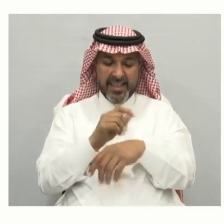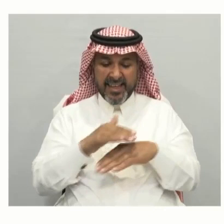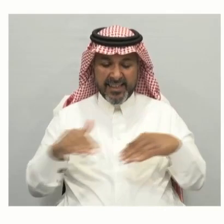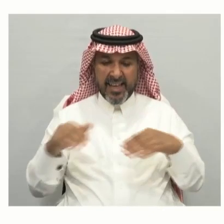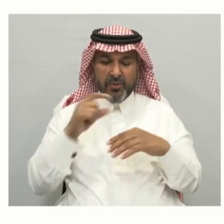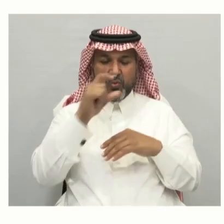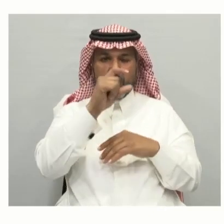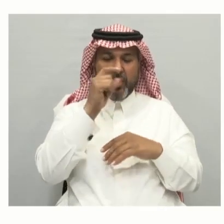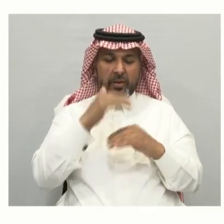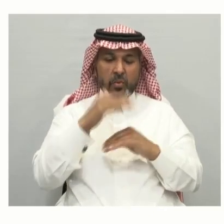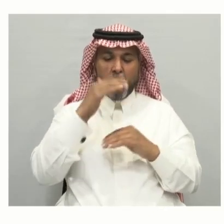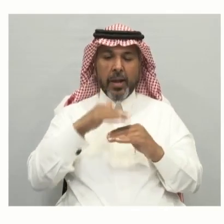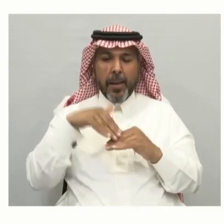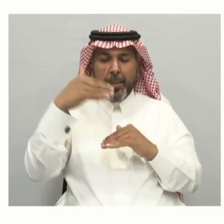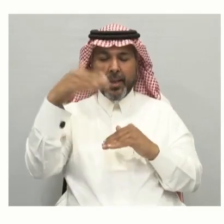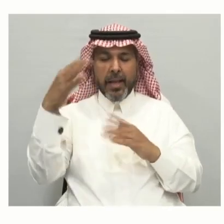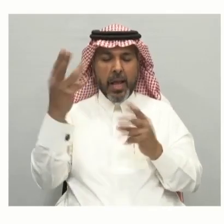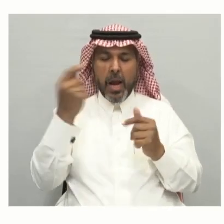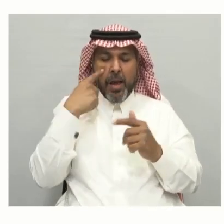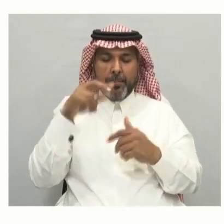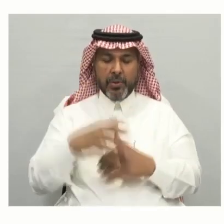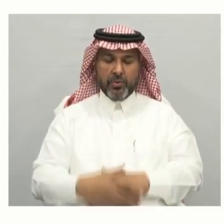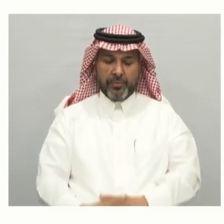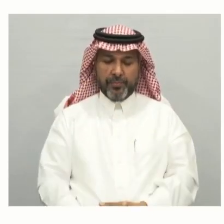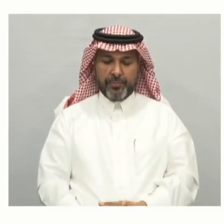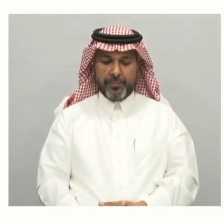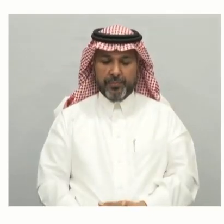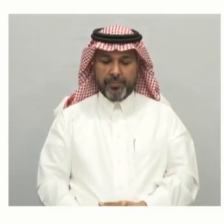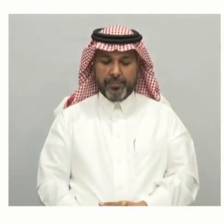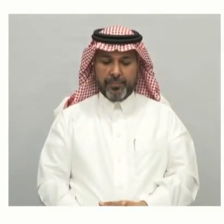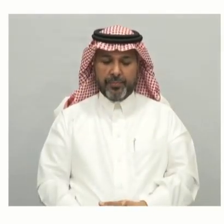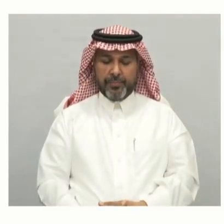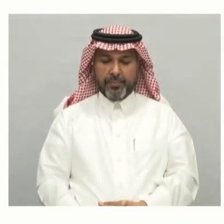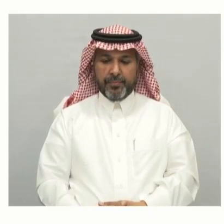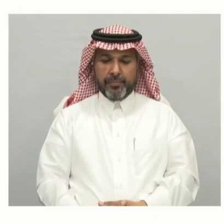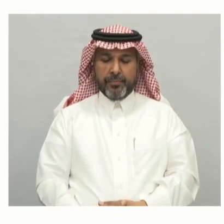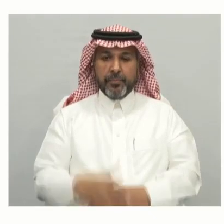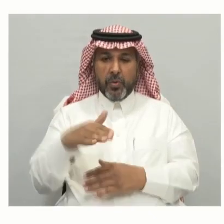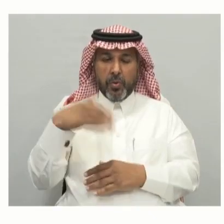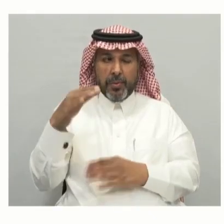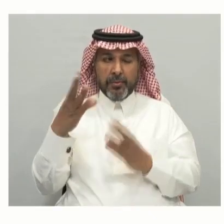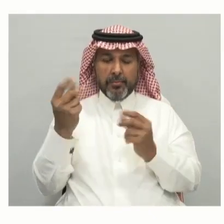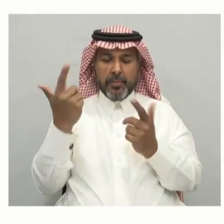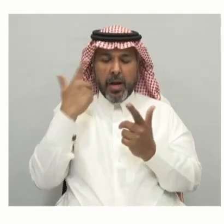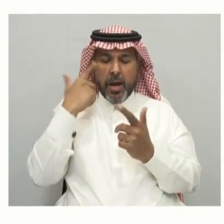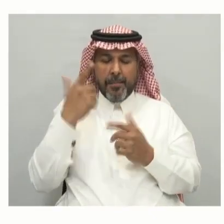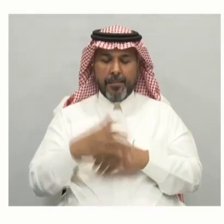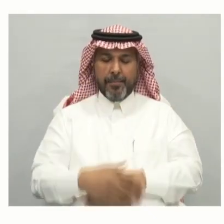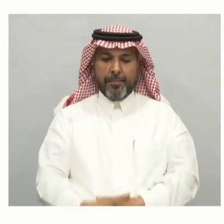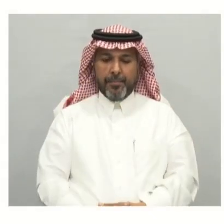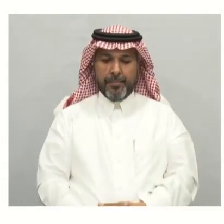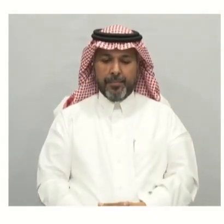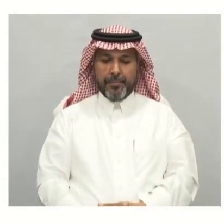التمثيل بطباعه عبير اذا نريد ان نتنبا بالزمن الكلي اللازم لطباعه الورقه